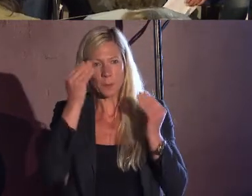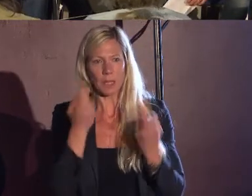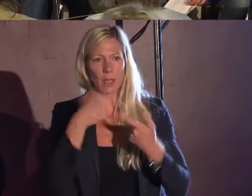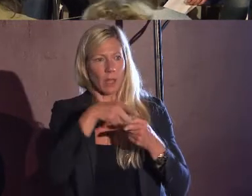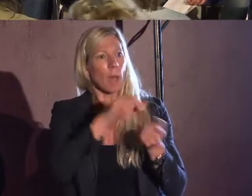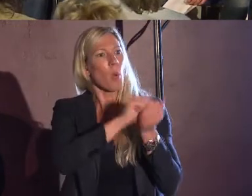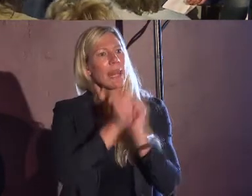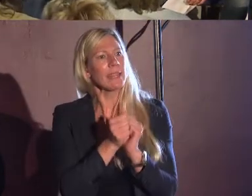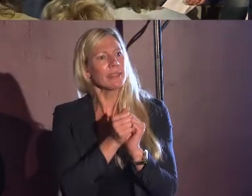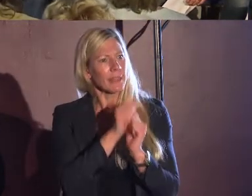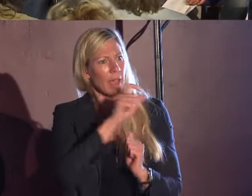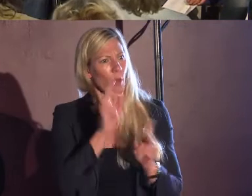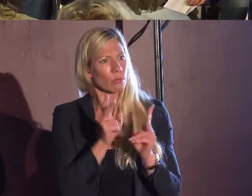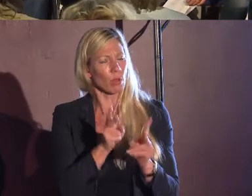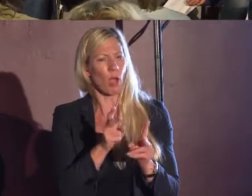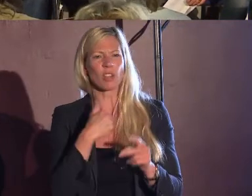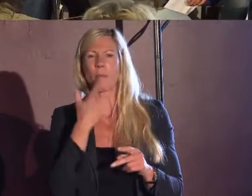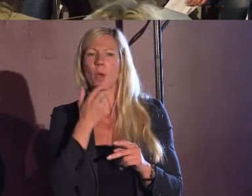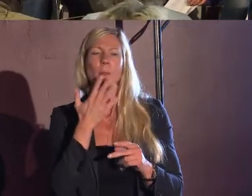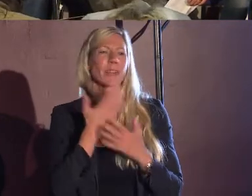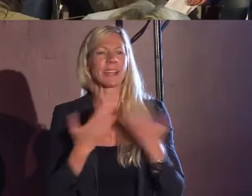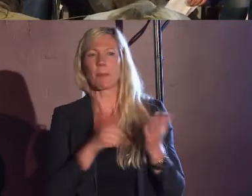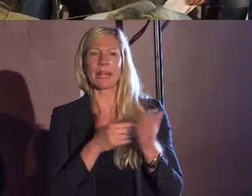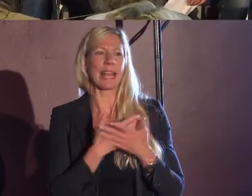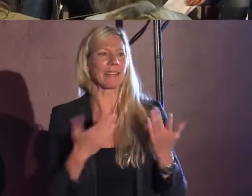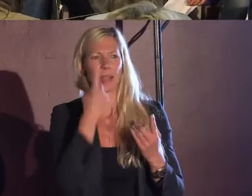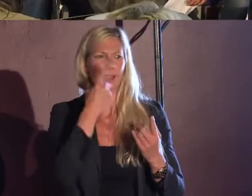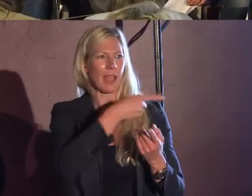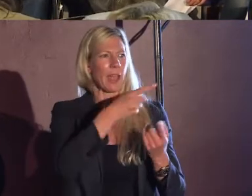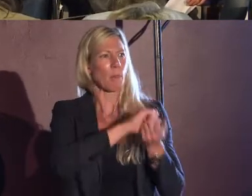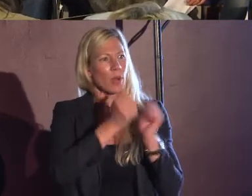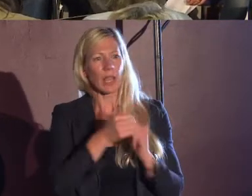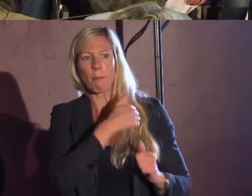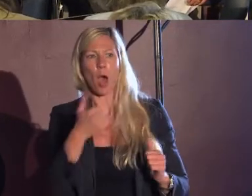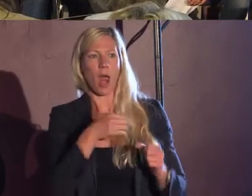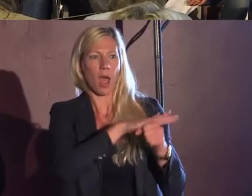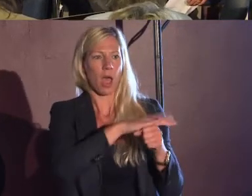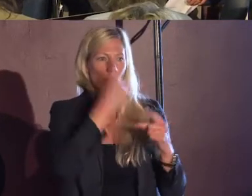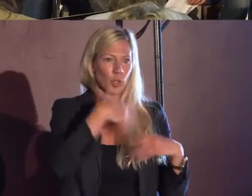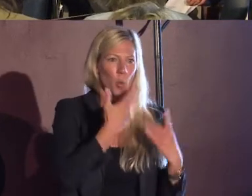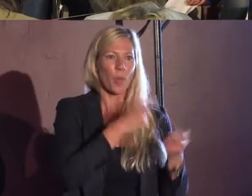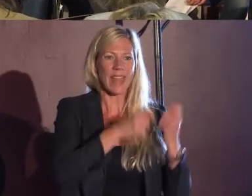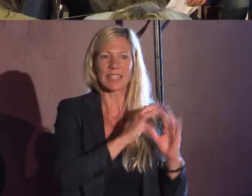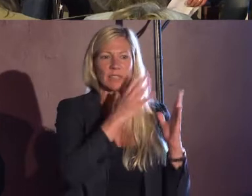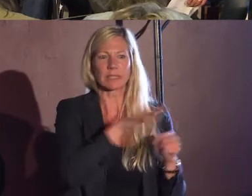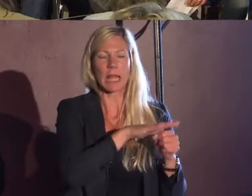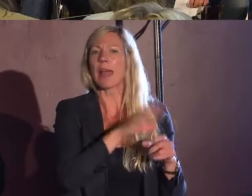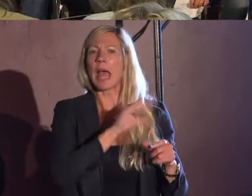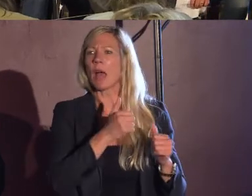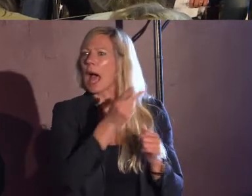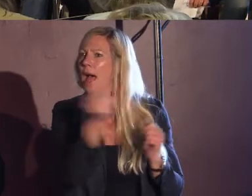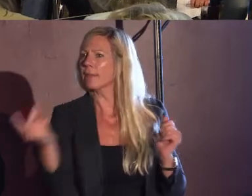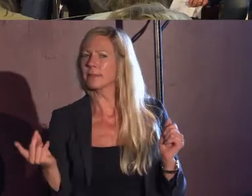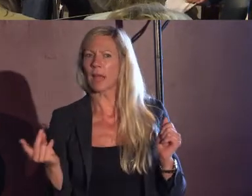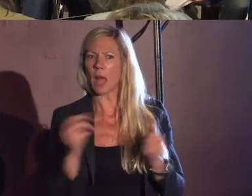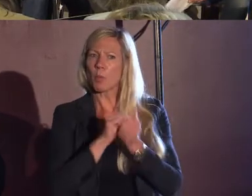politiker också. Och då pratar jag inte om politiker som bara kommer ifrån kultur- eller näringslivssidan, utan även inom andra